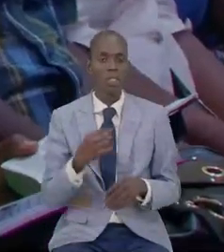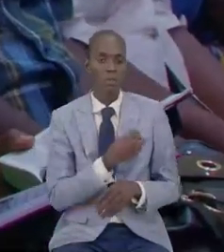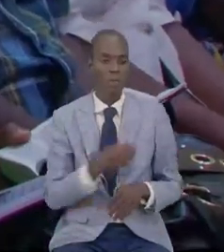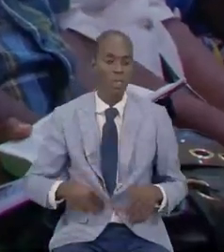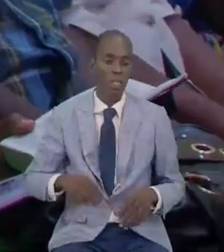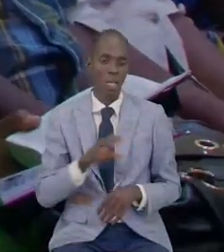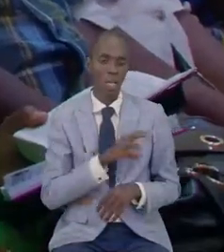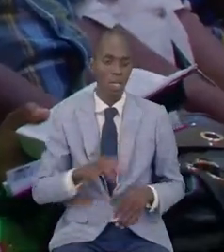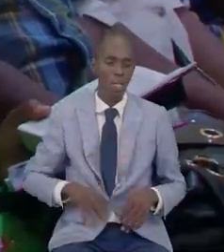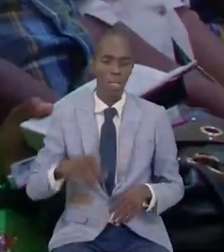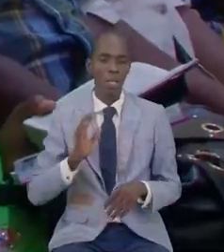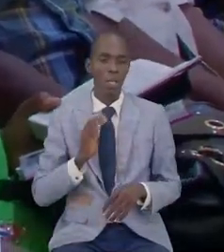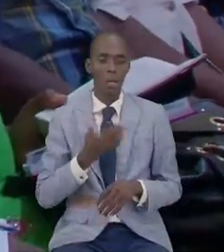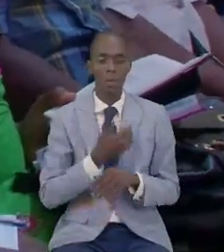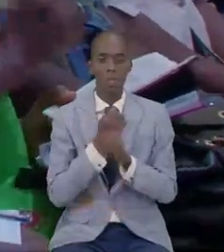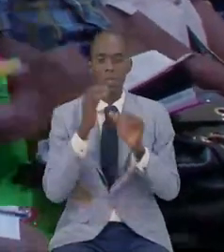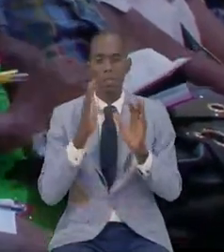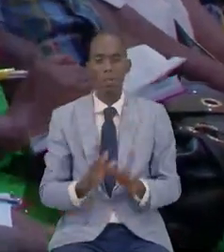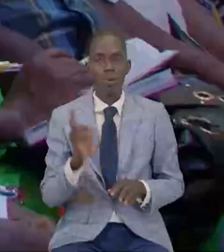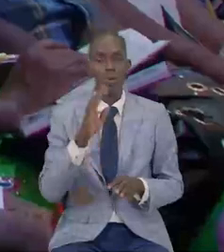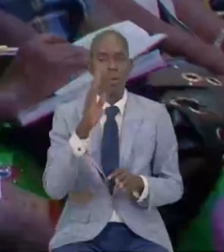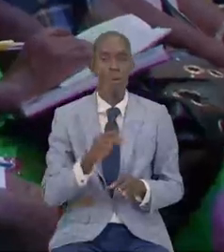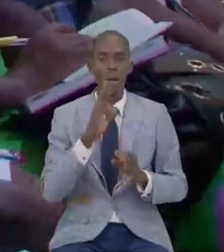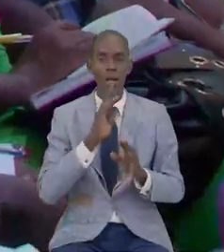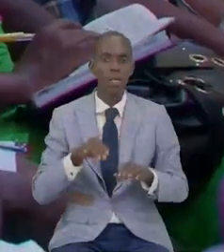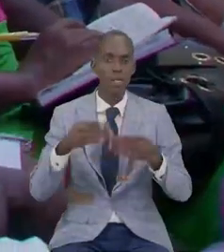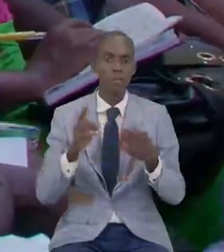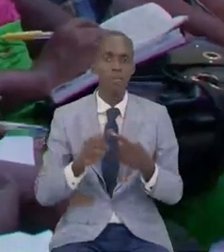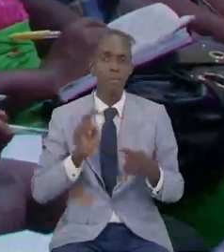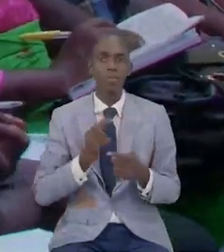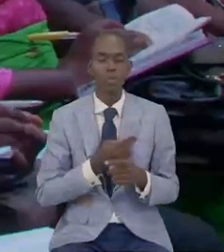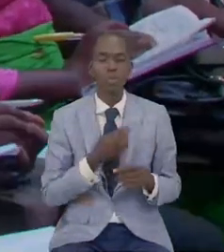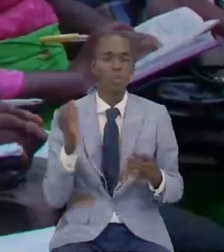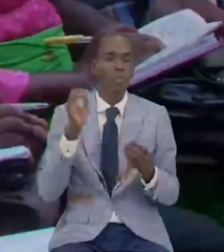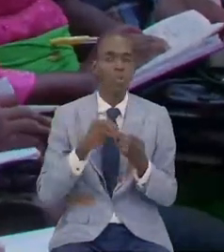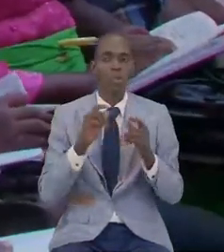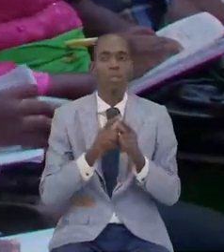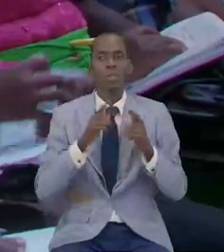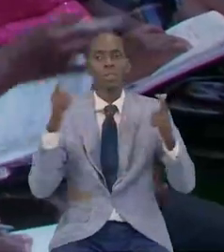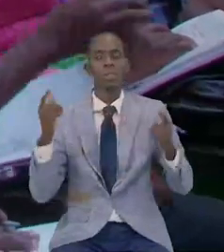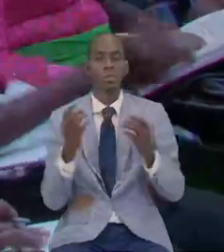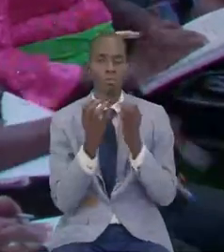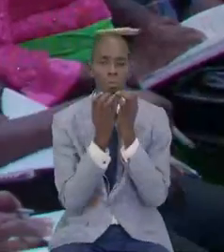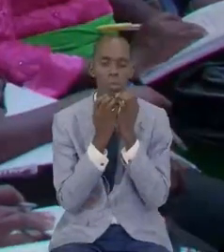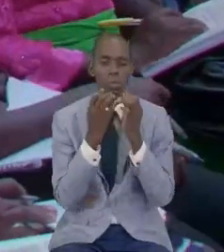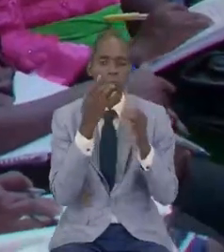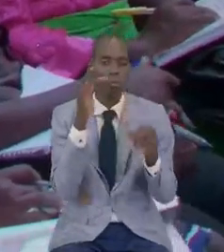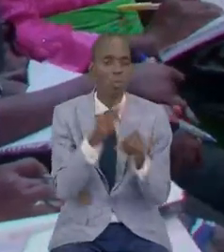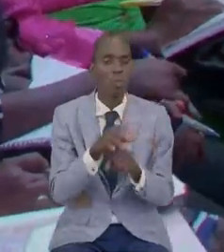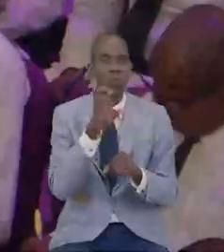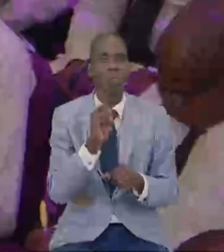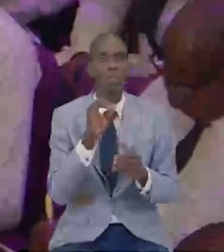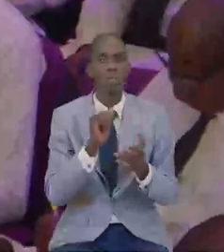Messie, Christ notre Sauveur, lesquels nous assurent de sa part les plus grandes et les plus précieuses